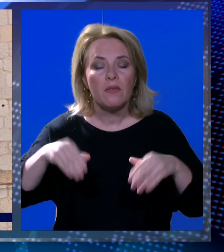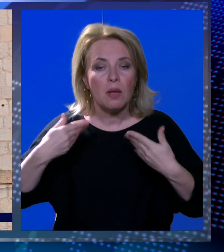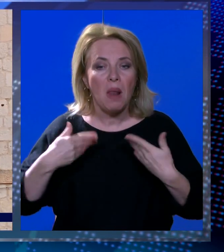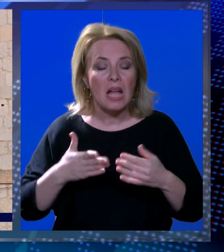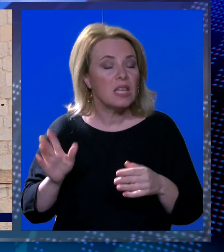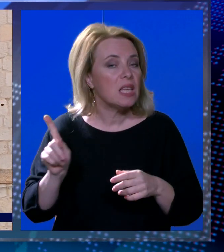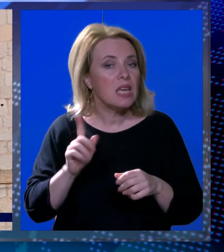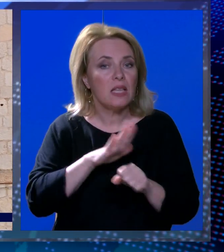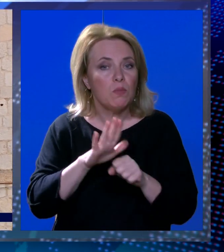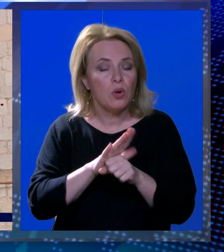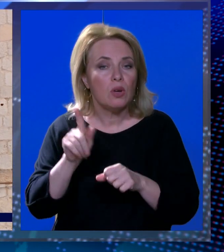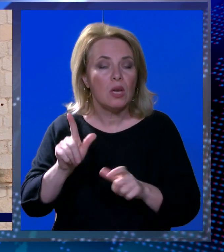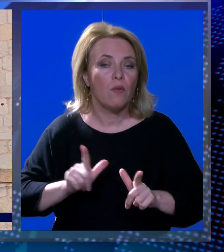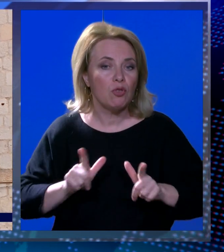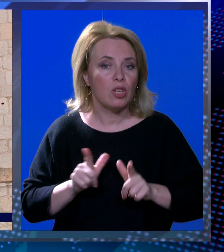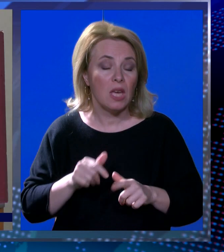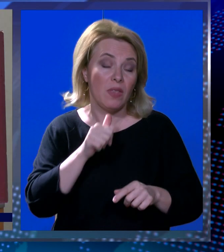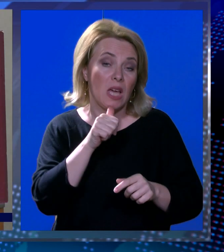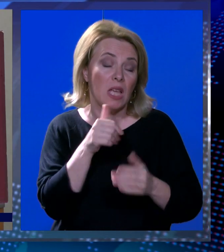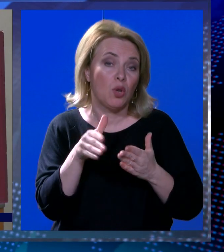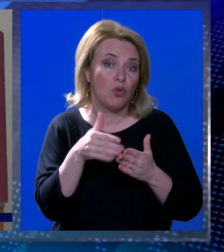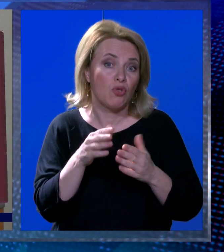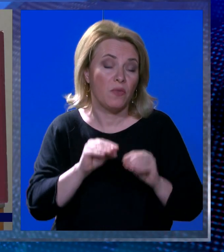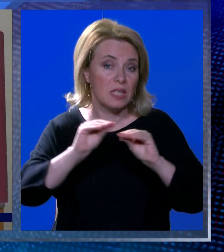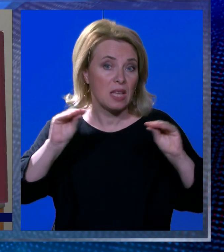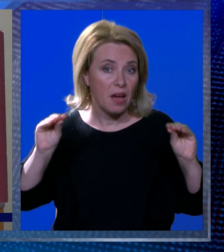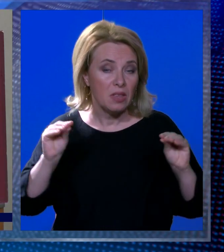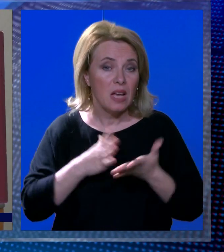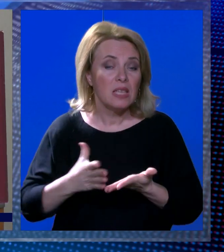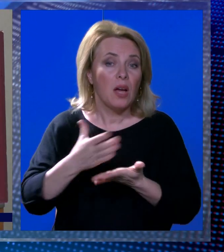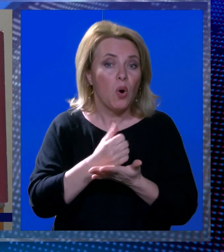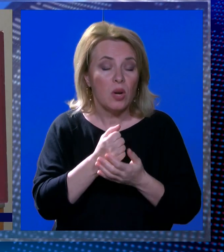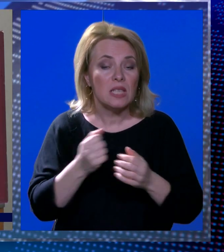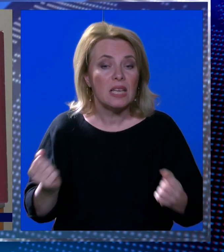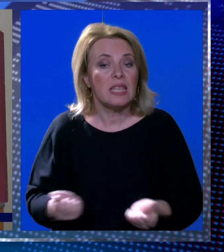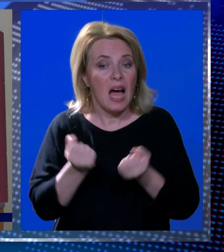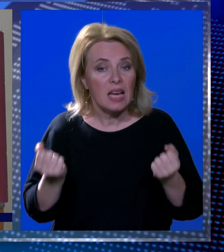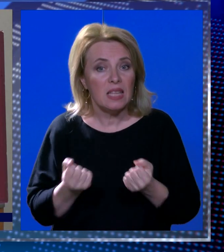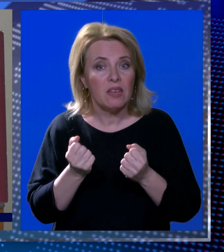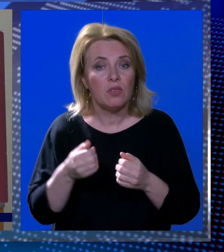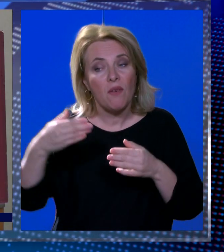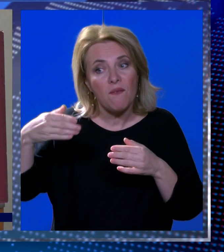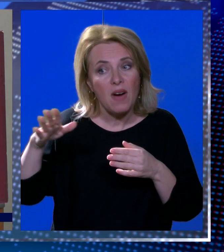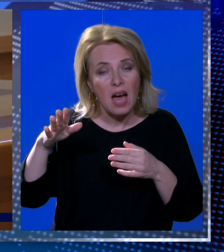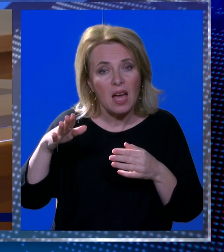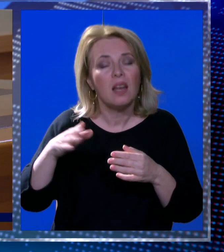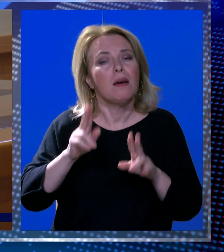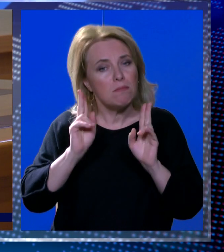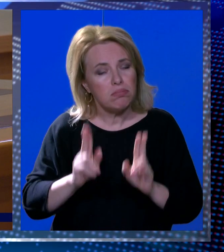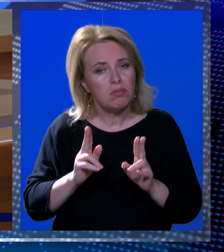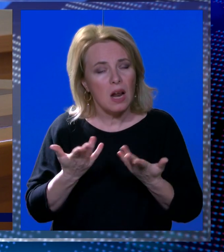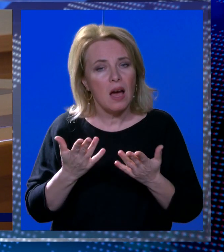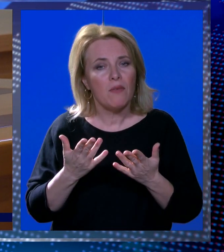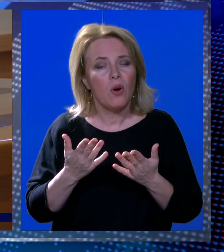nije ispunio njihova očekivanja, ali kako se troškovi savjeta često koriste za aktivnosti izvan njegova stvarnog